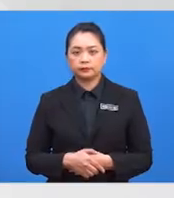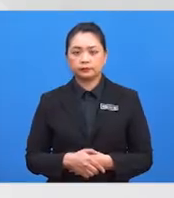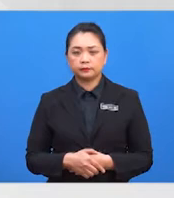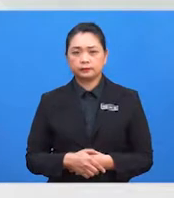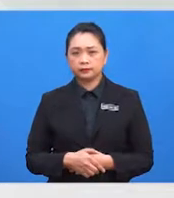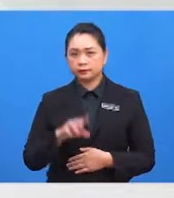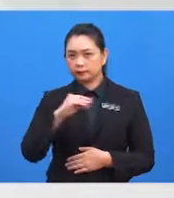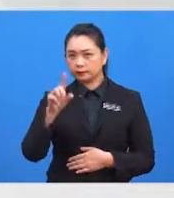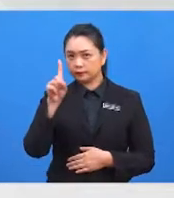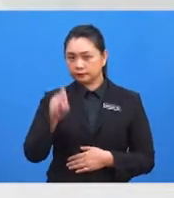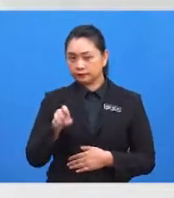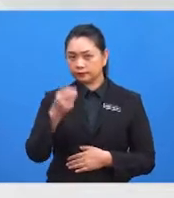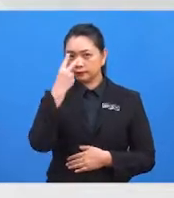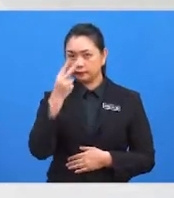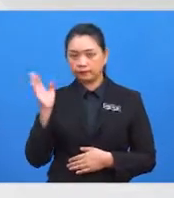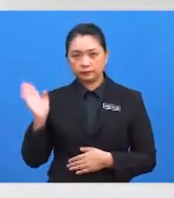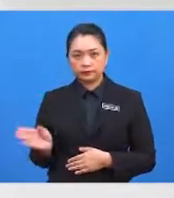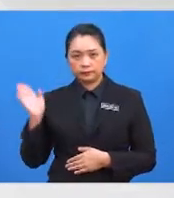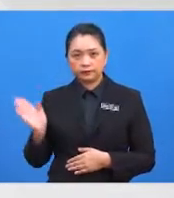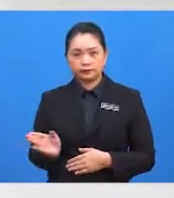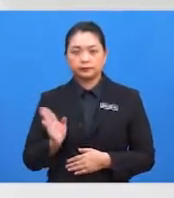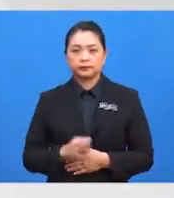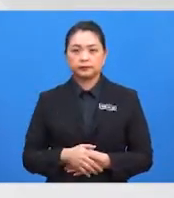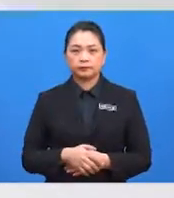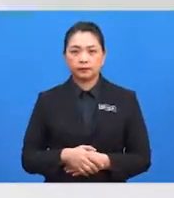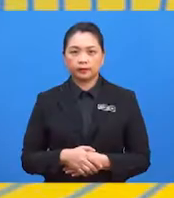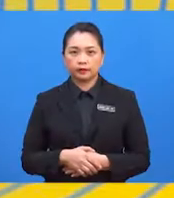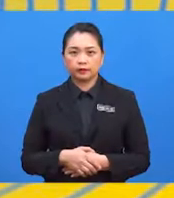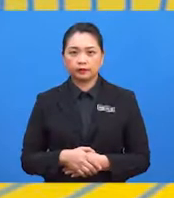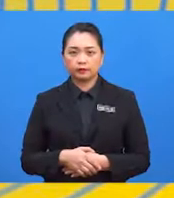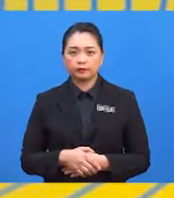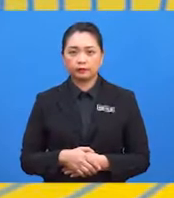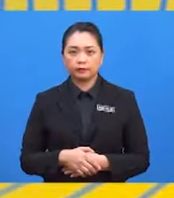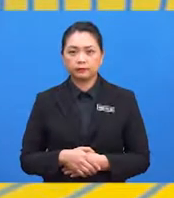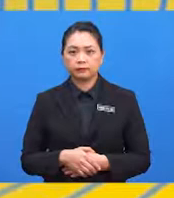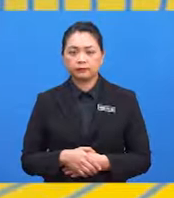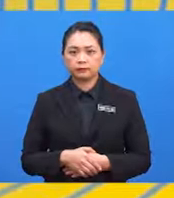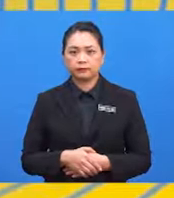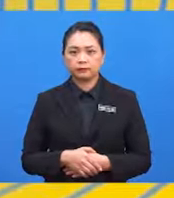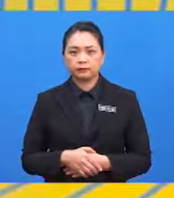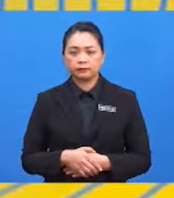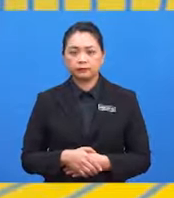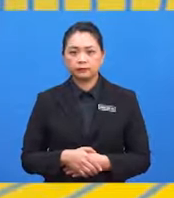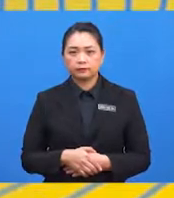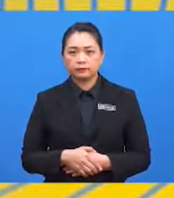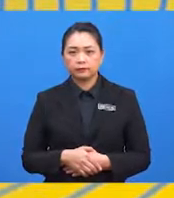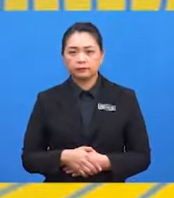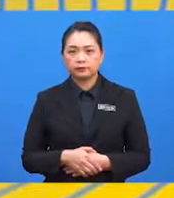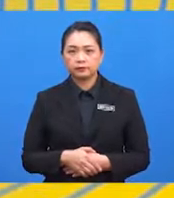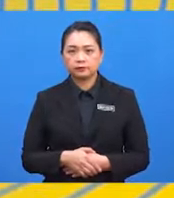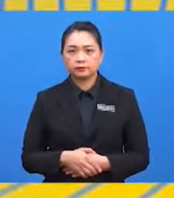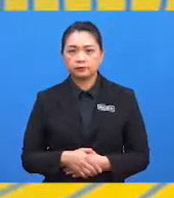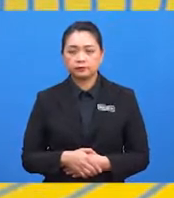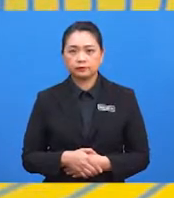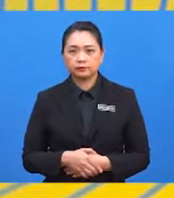Blink Setting pada paparan ini. Ia akan auto mengikut tetapan yang